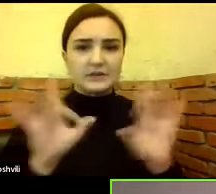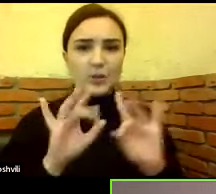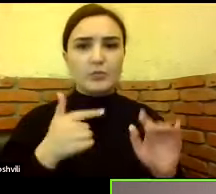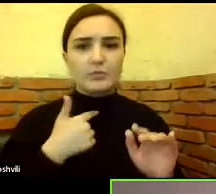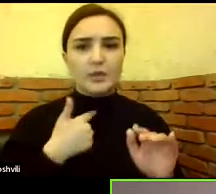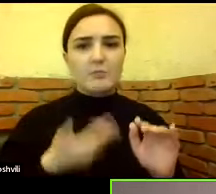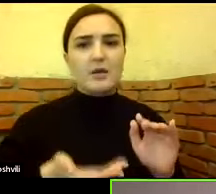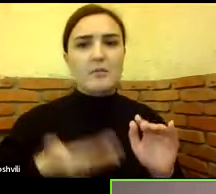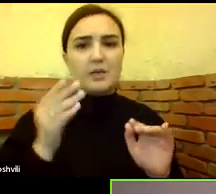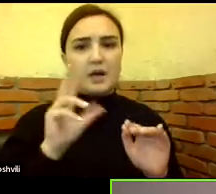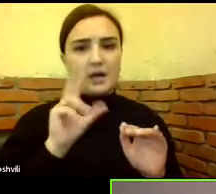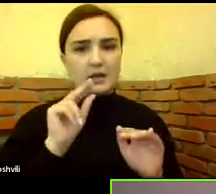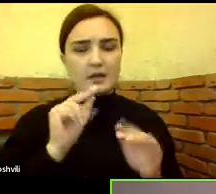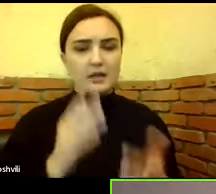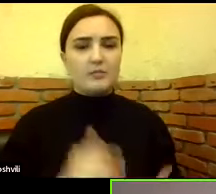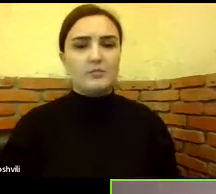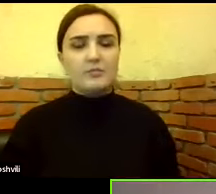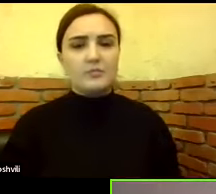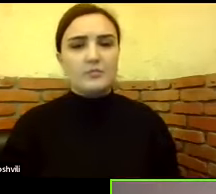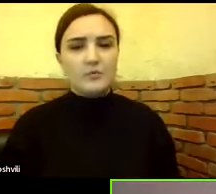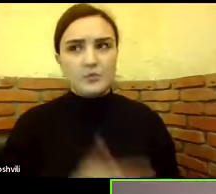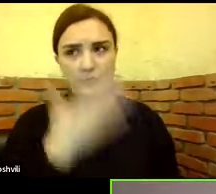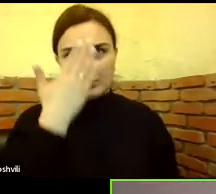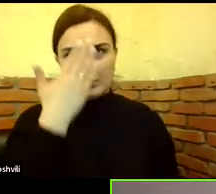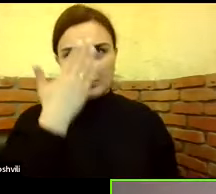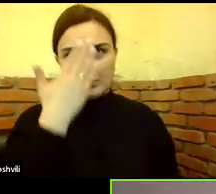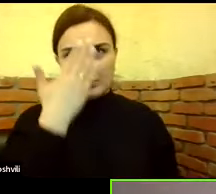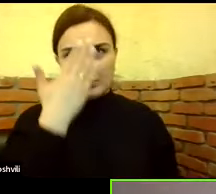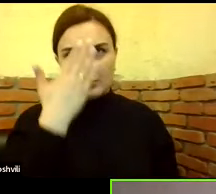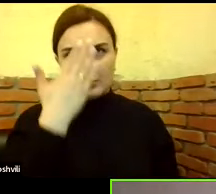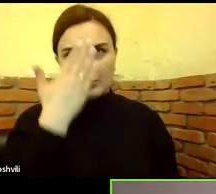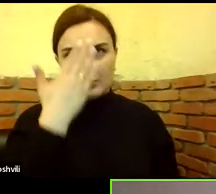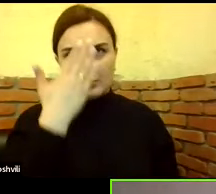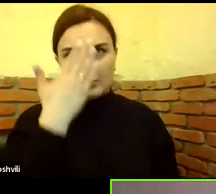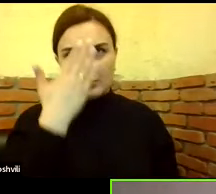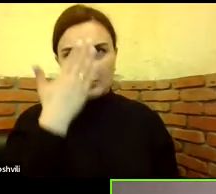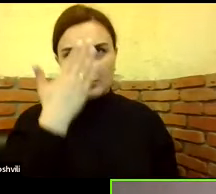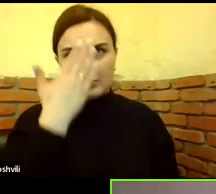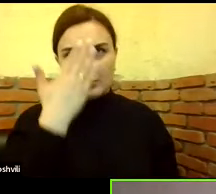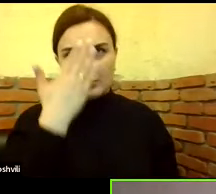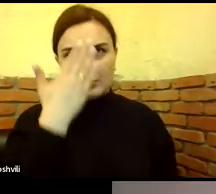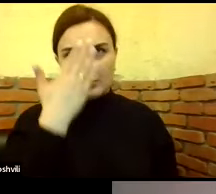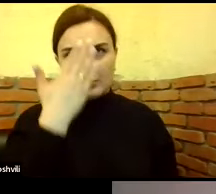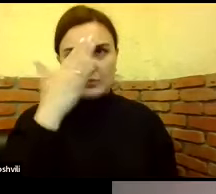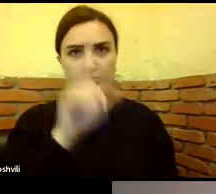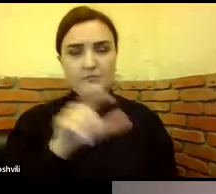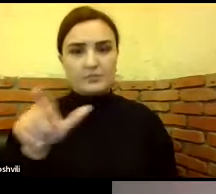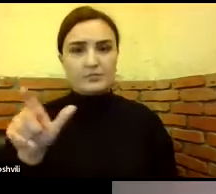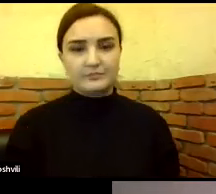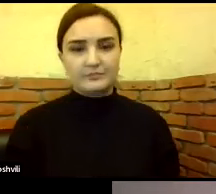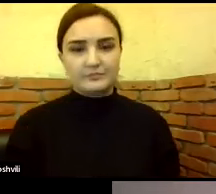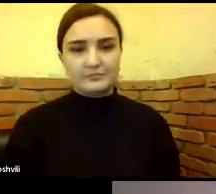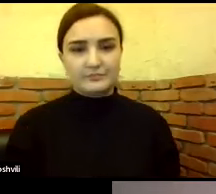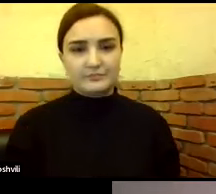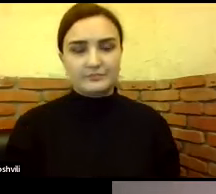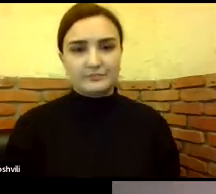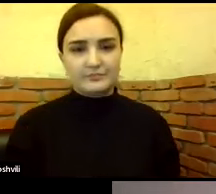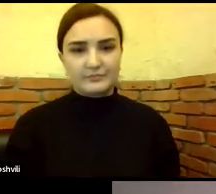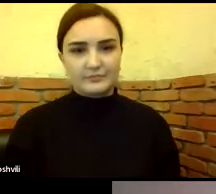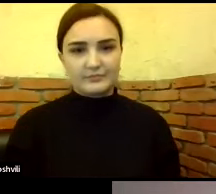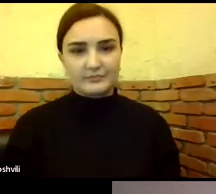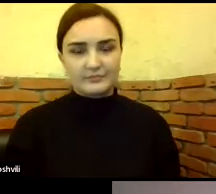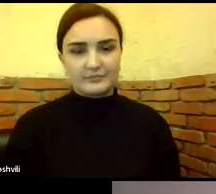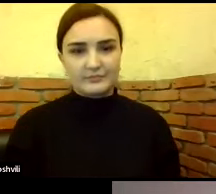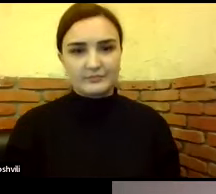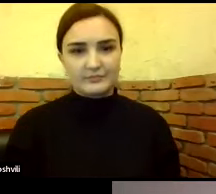ხმამაღლა, უცნობ ადამიანებს ლაპარაკებით, ვეხუმრებით და ასე შემდეგ. ერთი სიტყვით, გამაღიზიანებელი ადამიანები ვართ